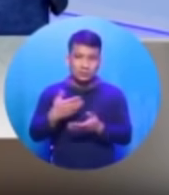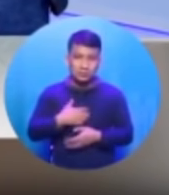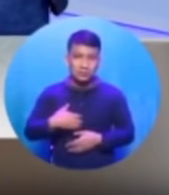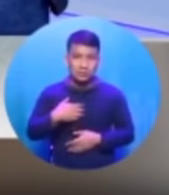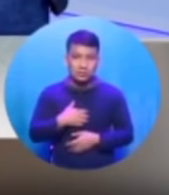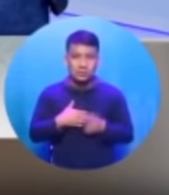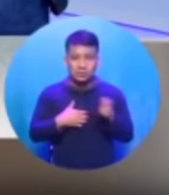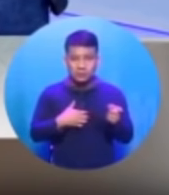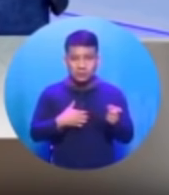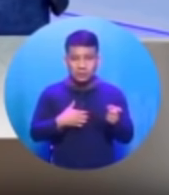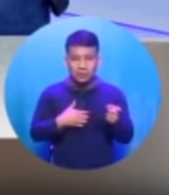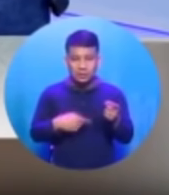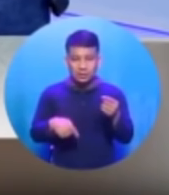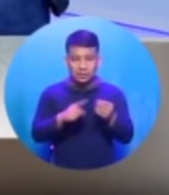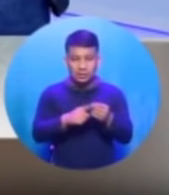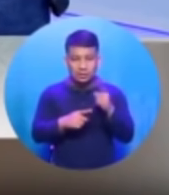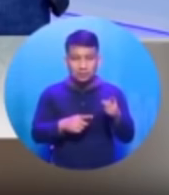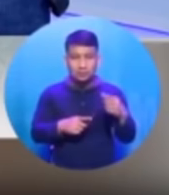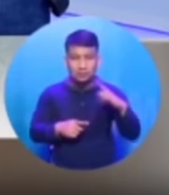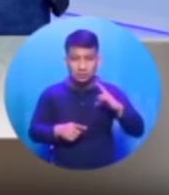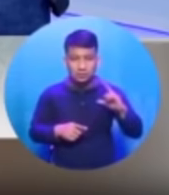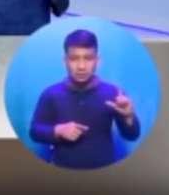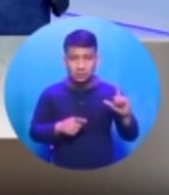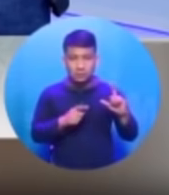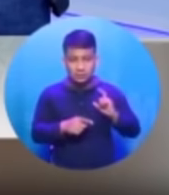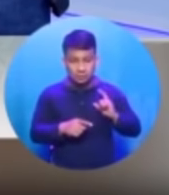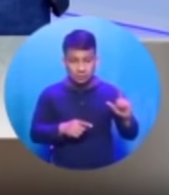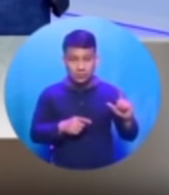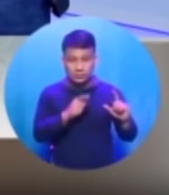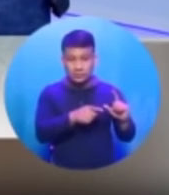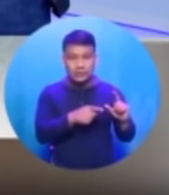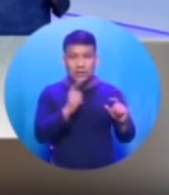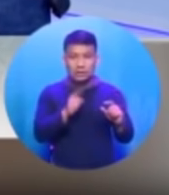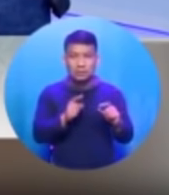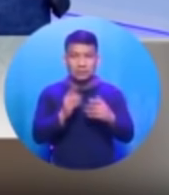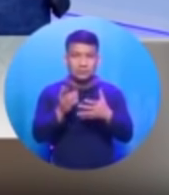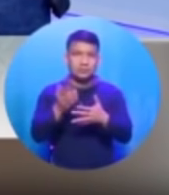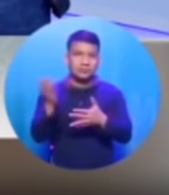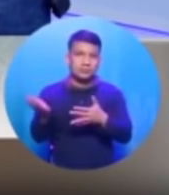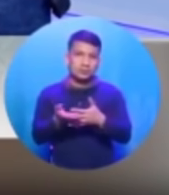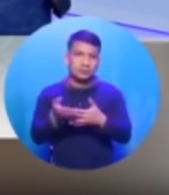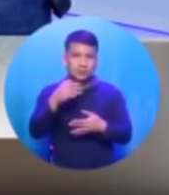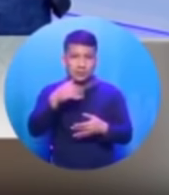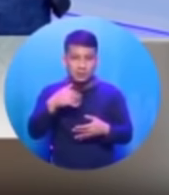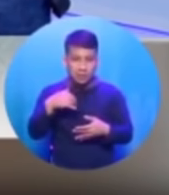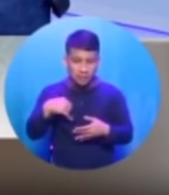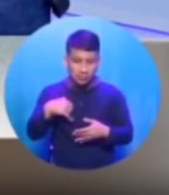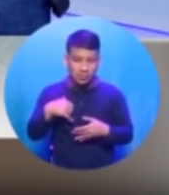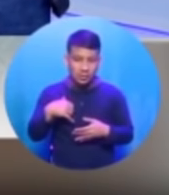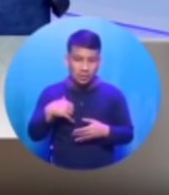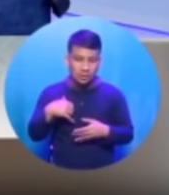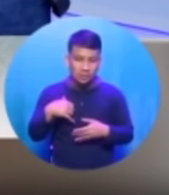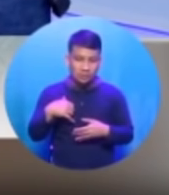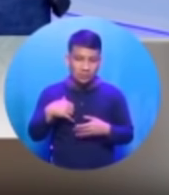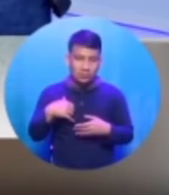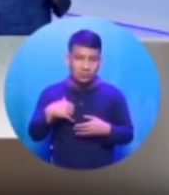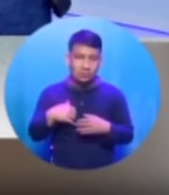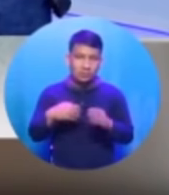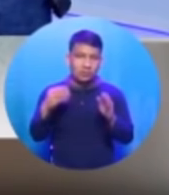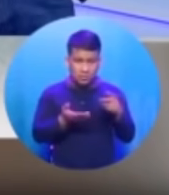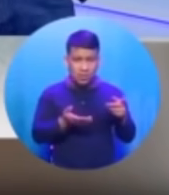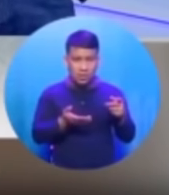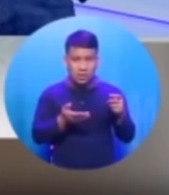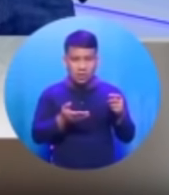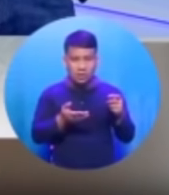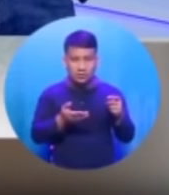case against the respondent na police officer and nakasuhan po siya kahapon ng case ng homicide